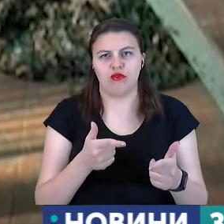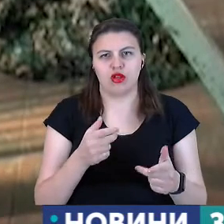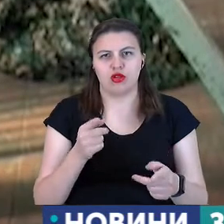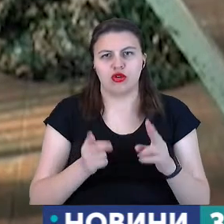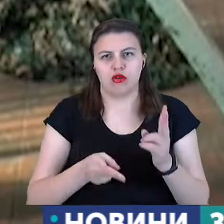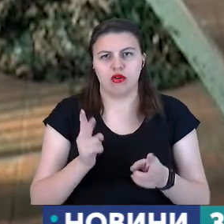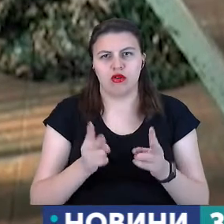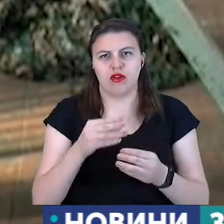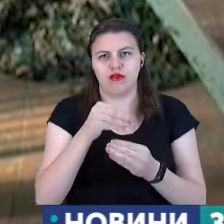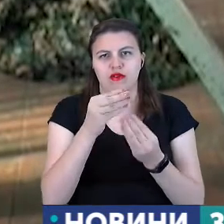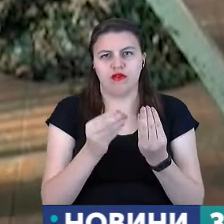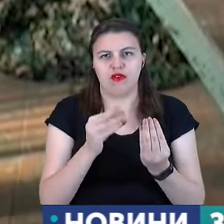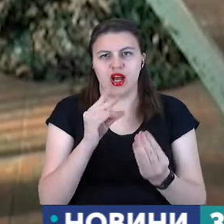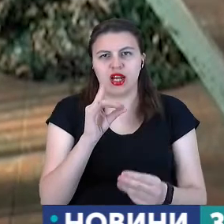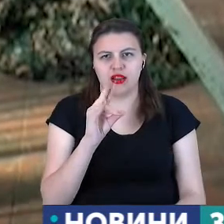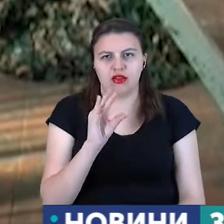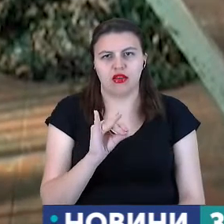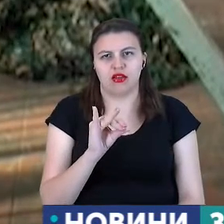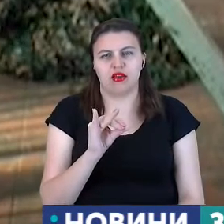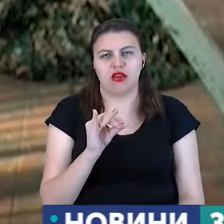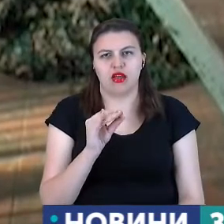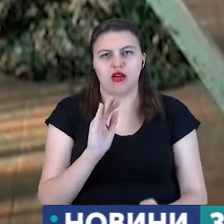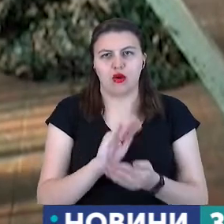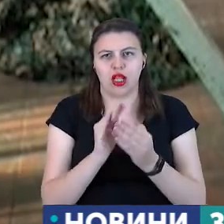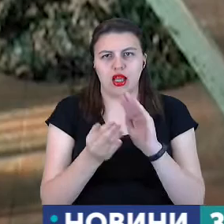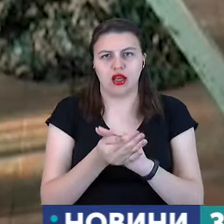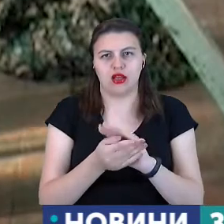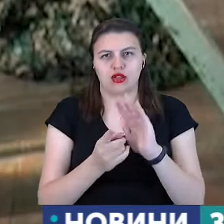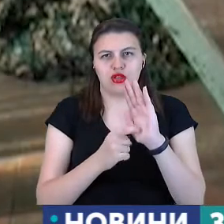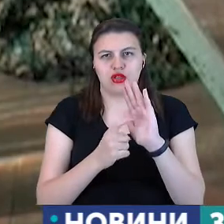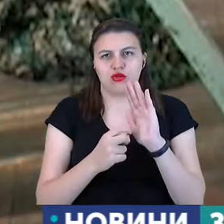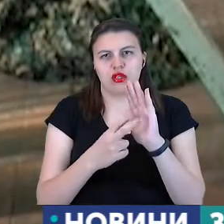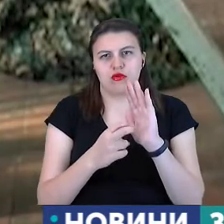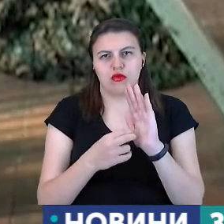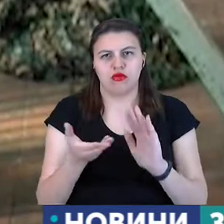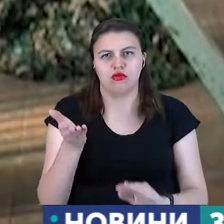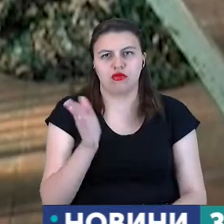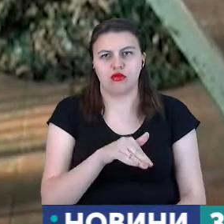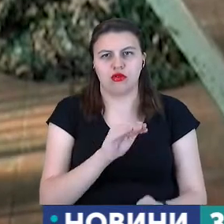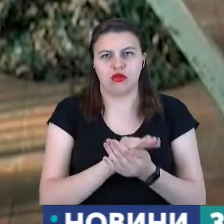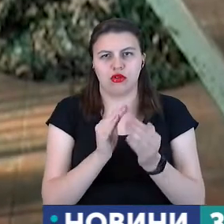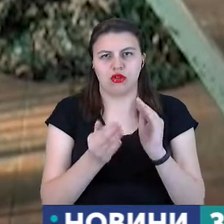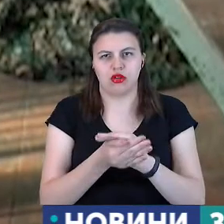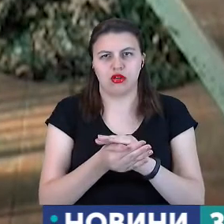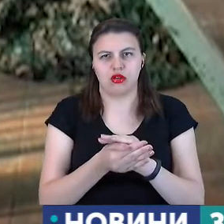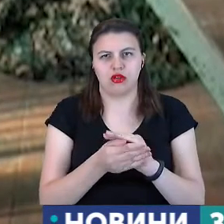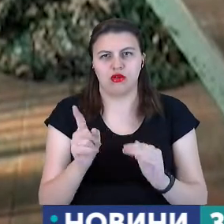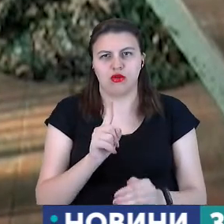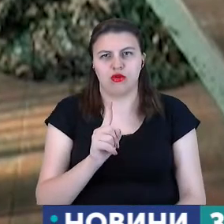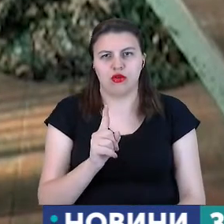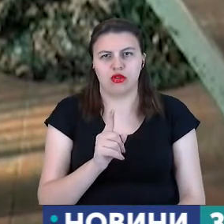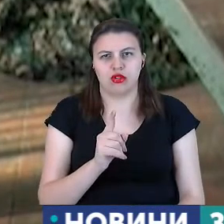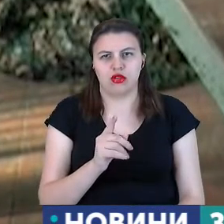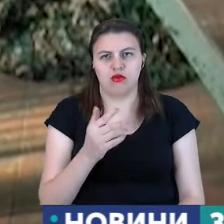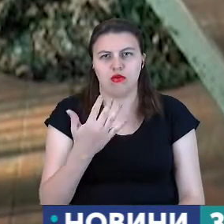вареники, котлети. От за кожним разом ми завжди 600-700 штук котлет робимо хлопцям. Ну хоч там ділимо, як кажуть, хоч по 50, по